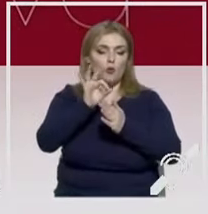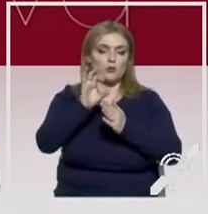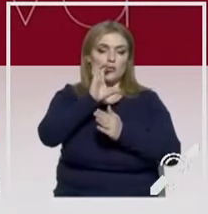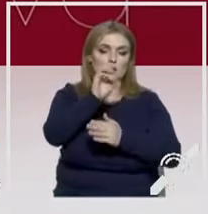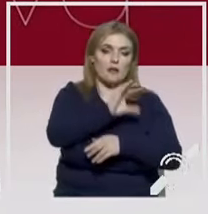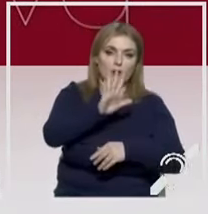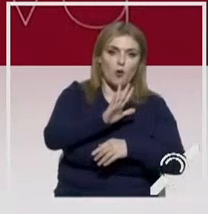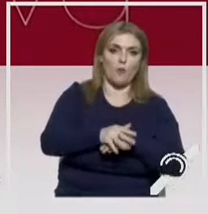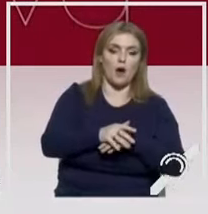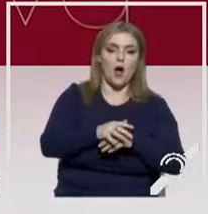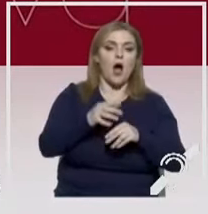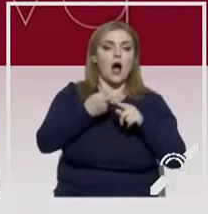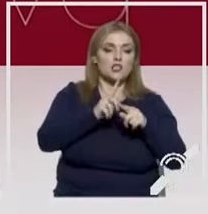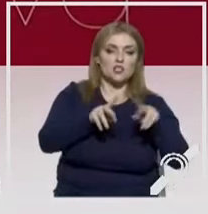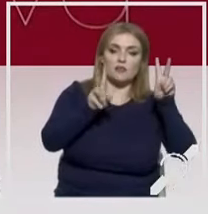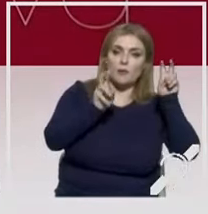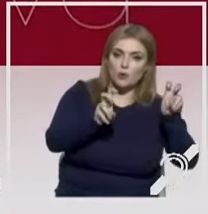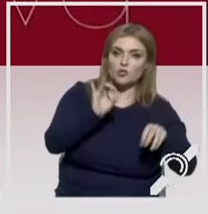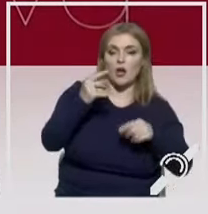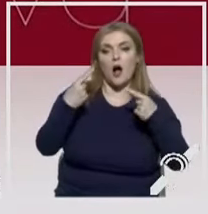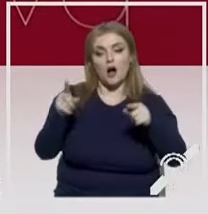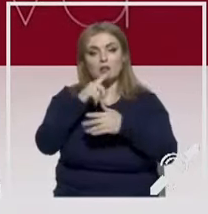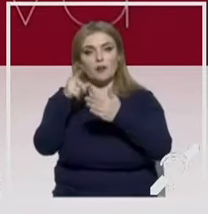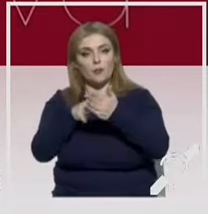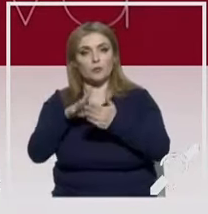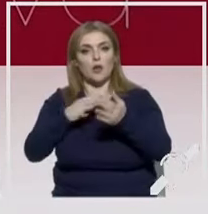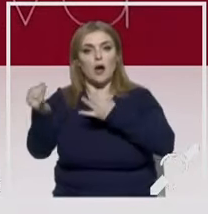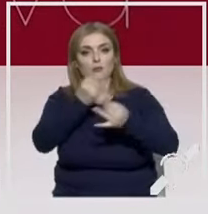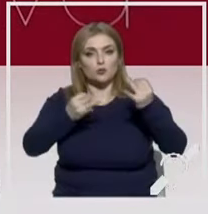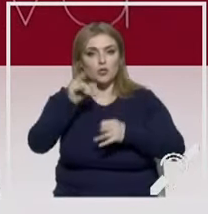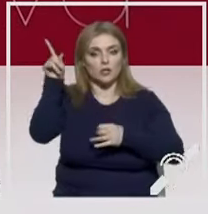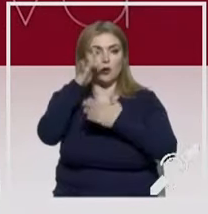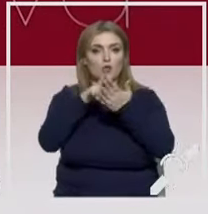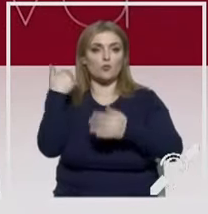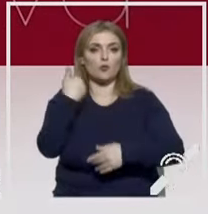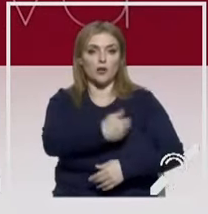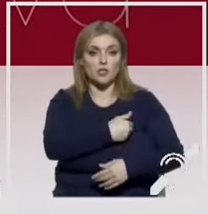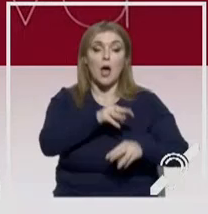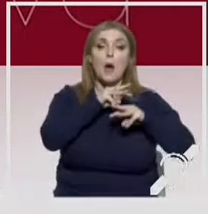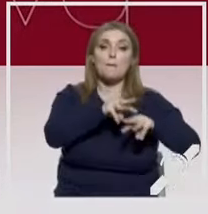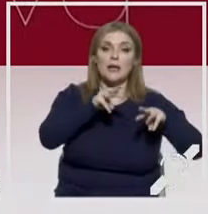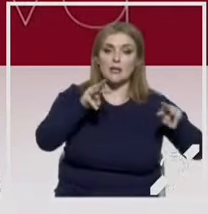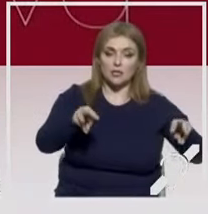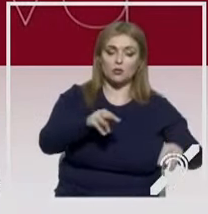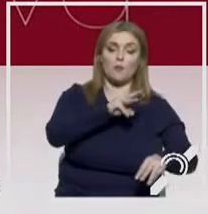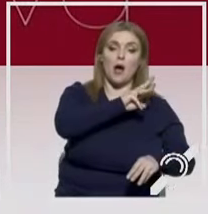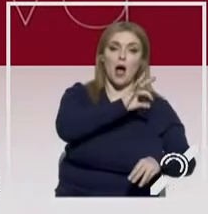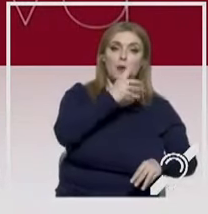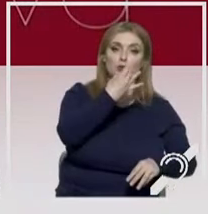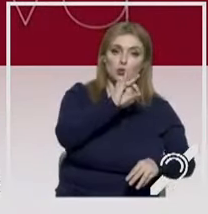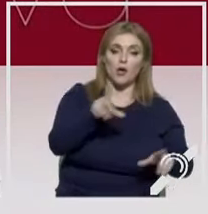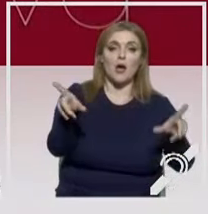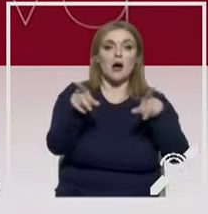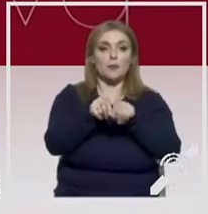dintre subiectele abordate în cadrul întrevederii de la București a ministrului de externe de la Chișinău, Mihai Popșoi, cu omologul său din